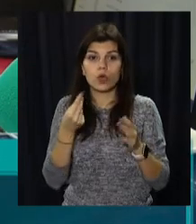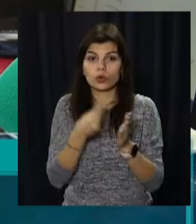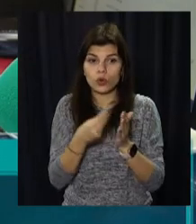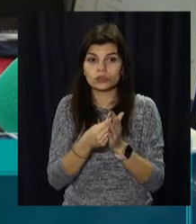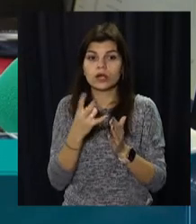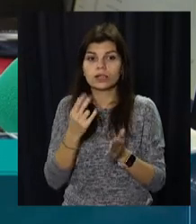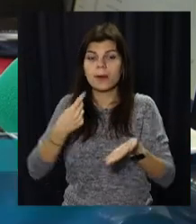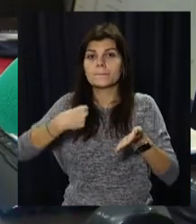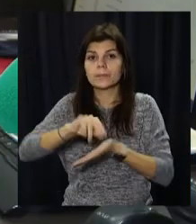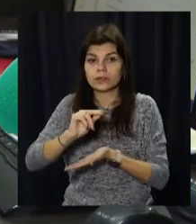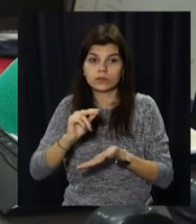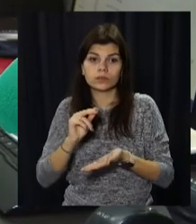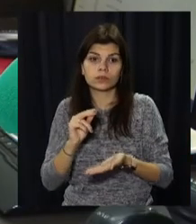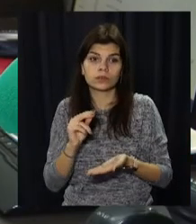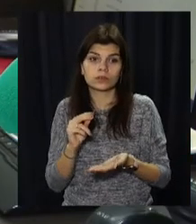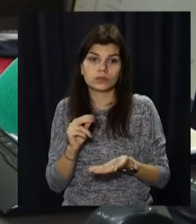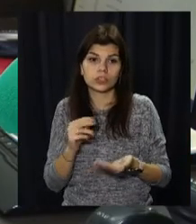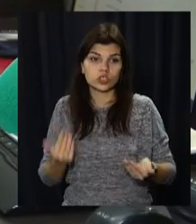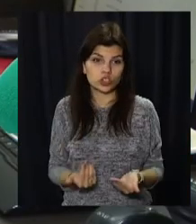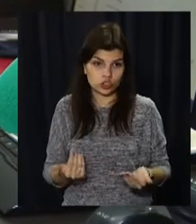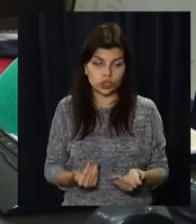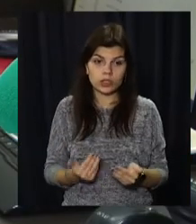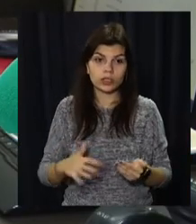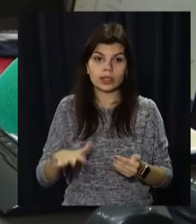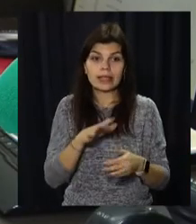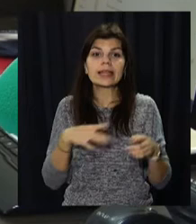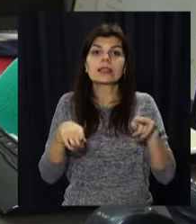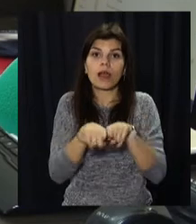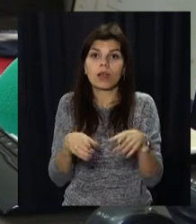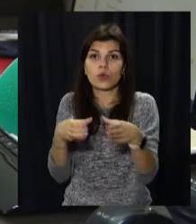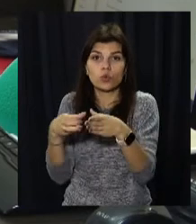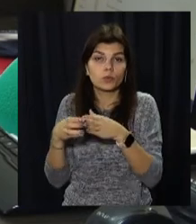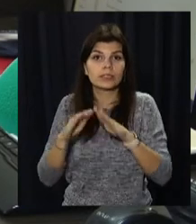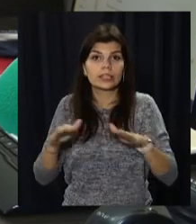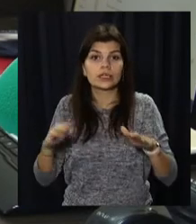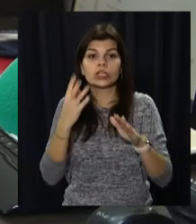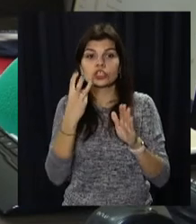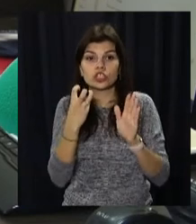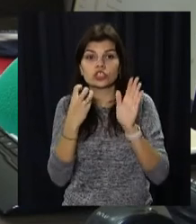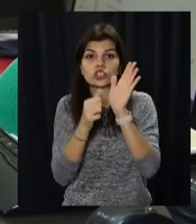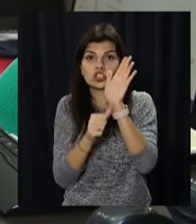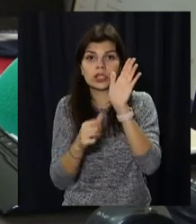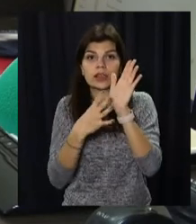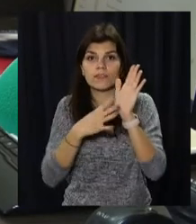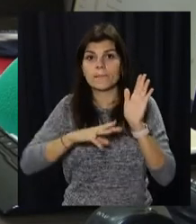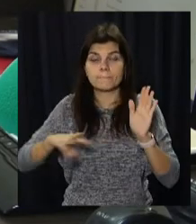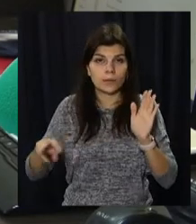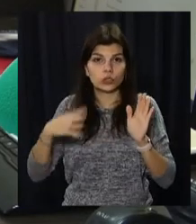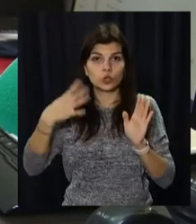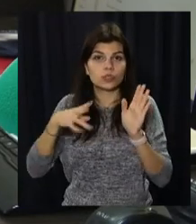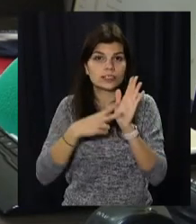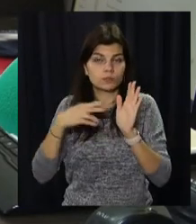коштів на придбання житла таким категоріям дітей 369 мільйонів